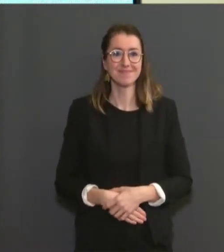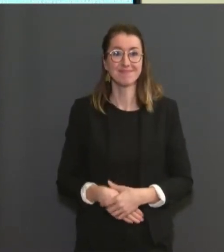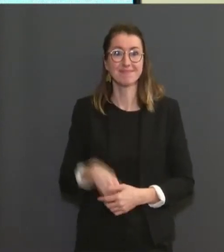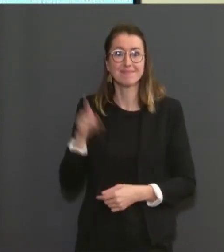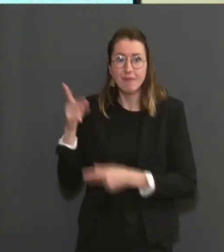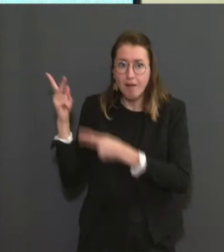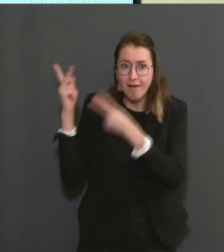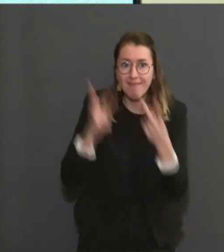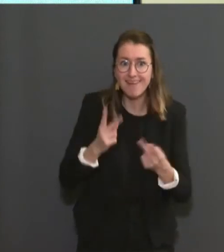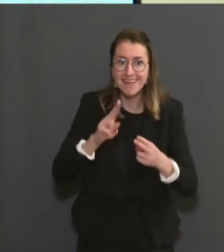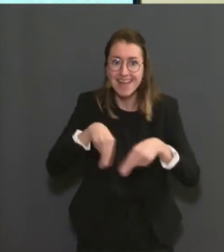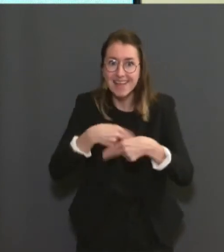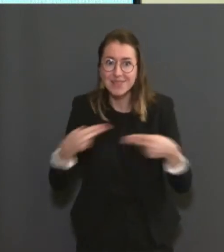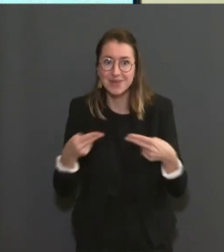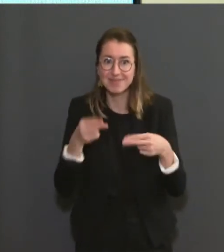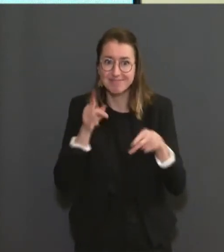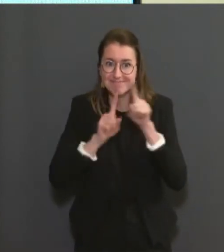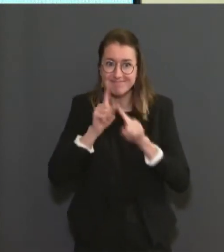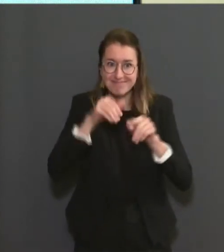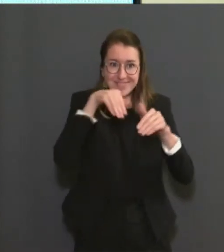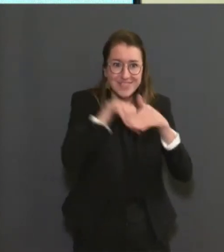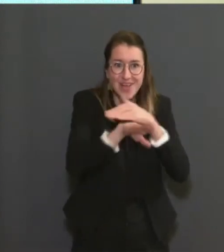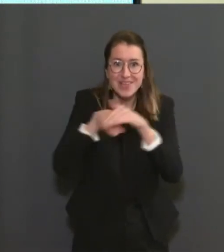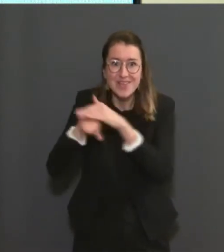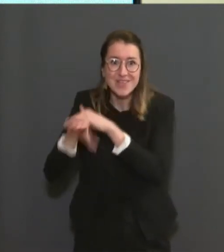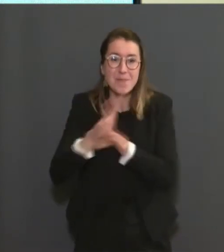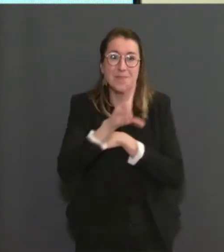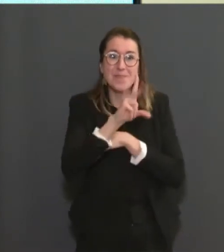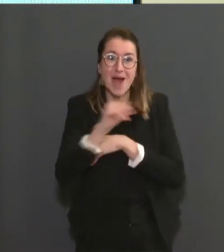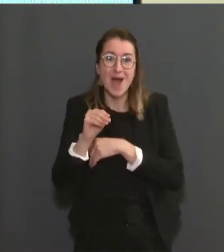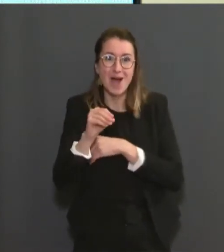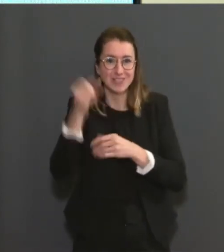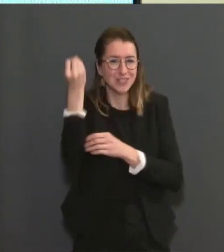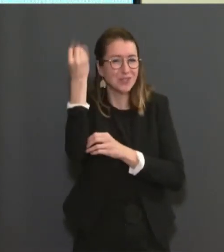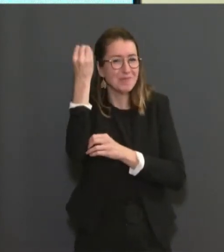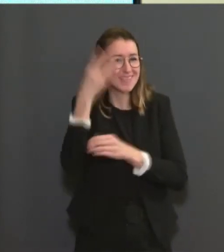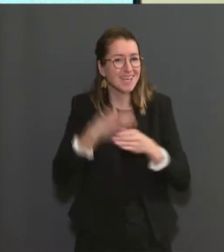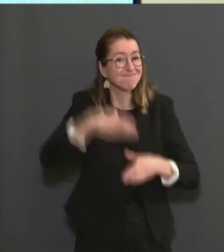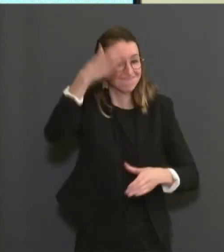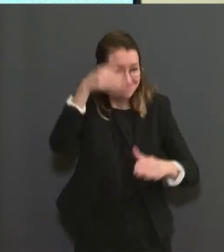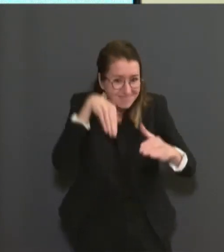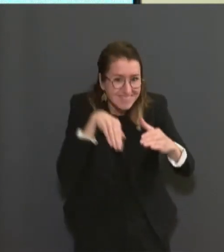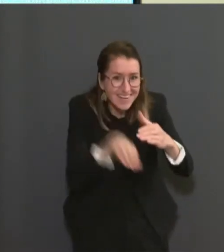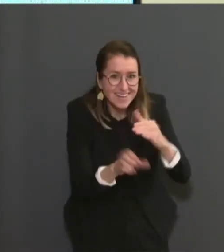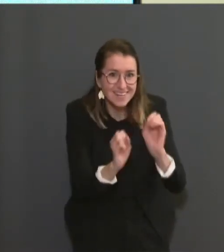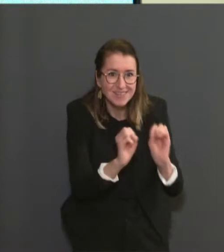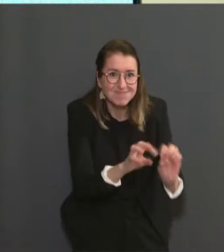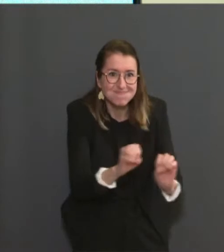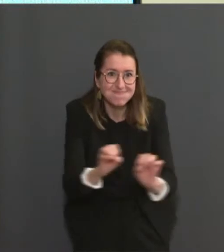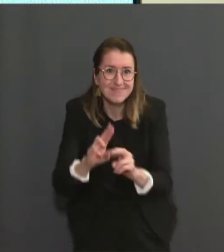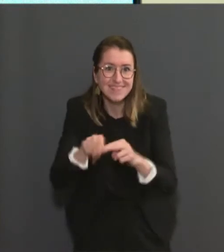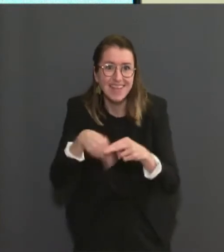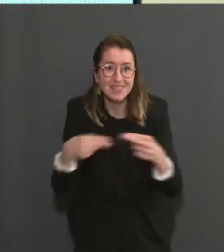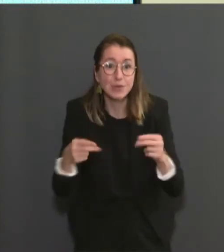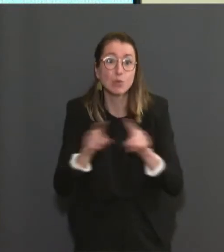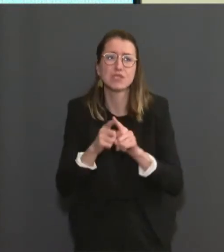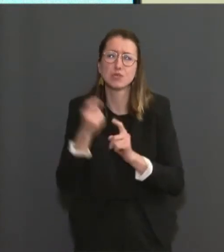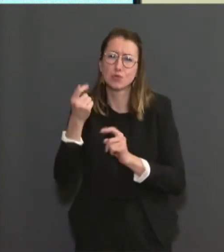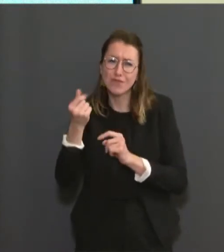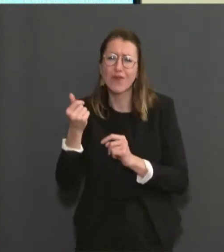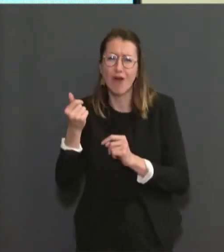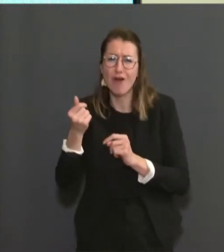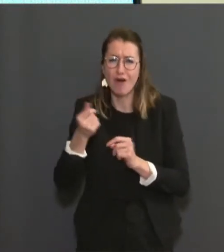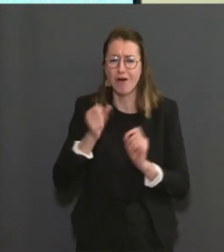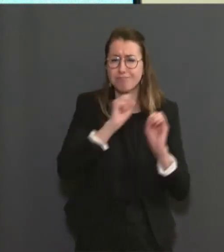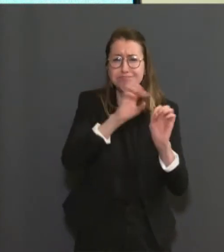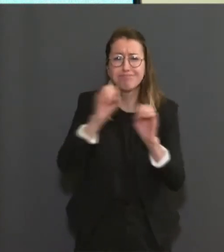chez les parents, mais il apporte souvent des cadeaux aussi chez les parrains, chez les marraines, chez les grands-parents. Toutes les personnes,